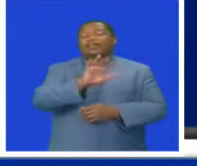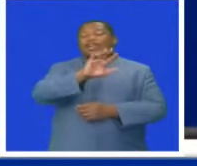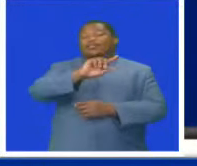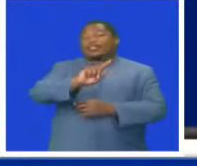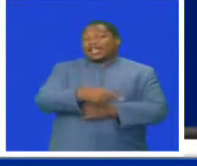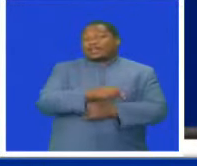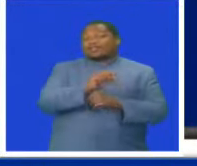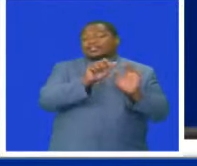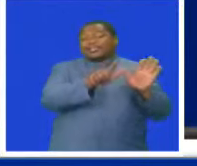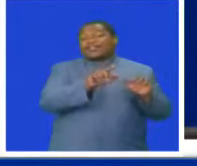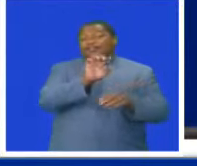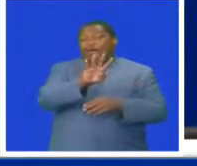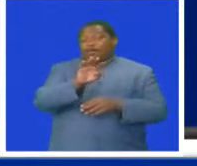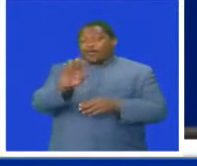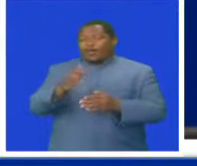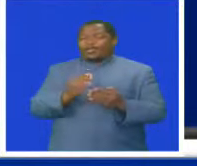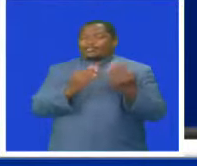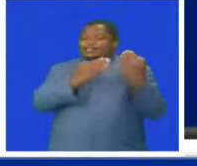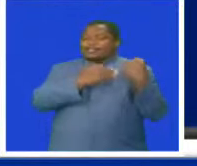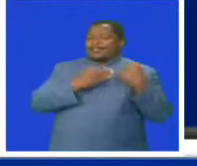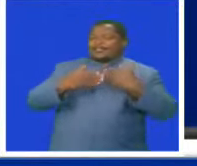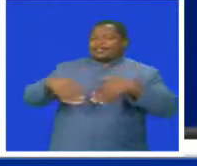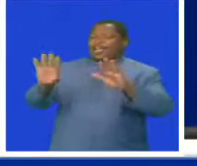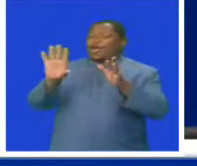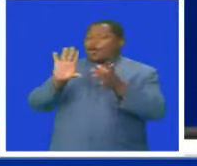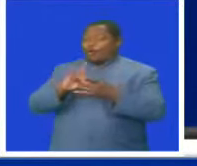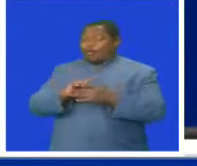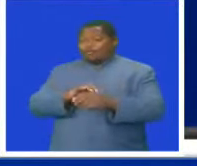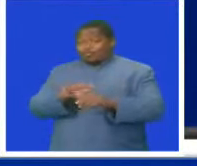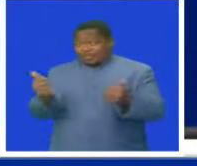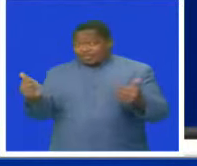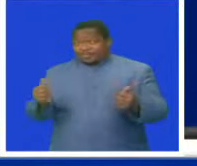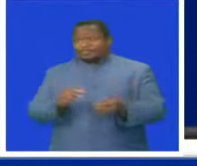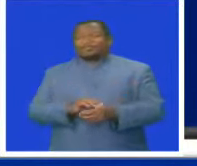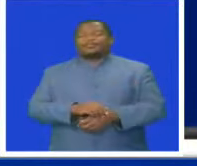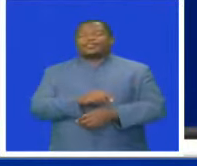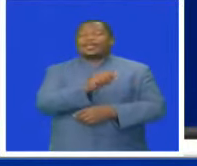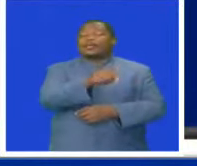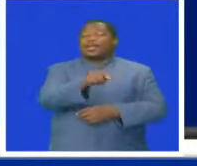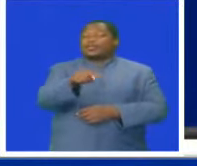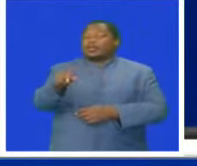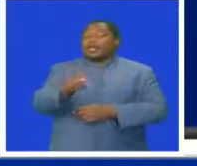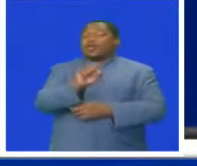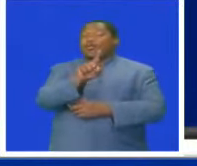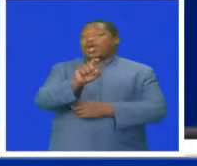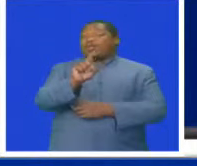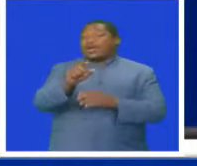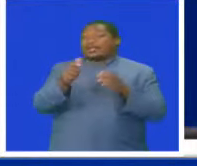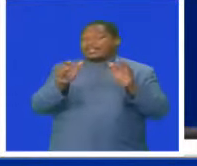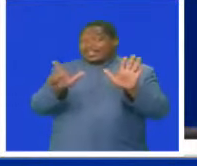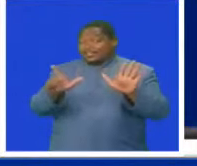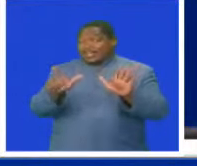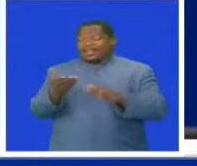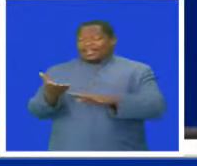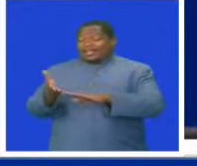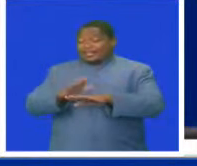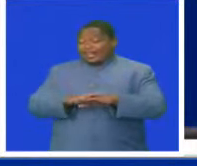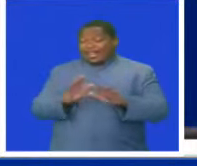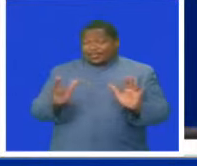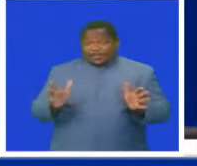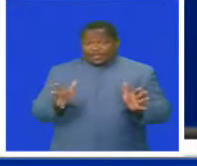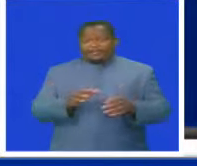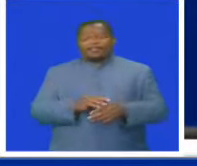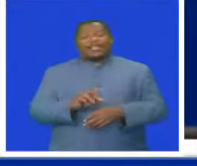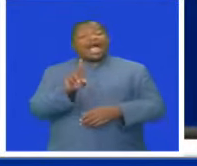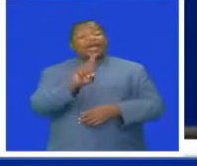5744 lasebaluleme kuwo. Kanti ke bangu 117 lasebashile emhlabeni. Nge tifunza,